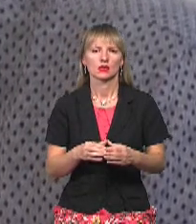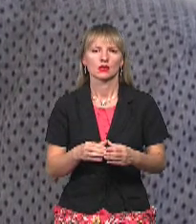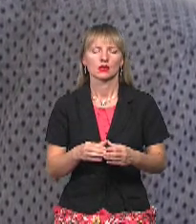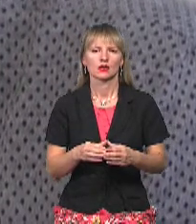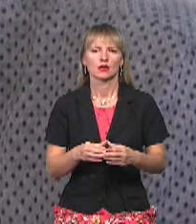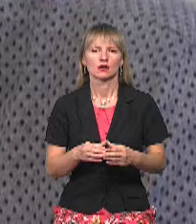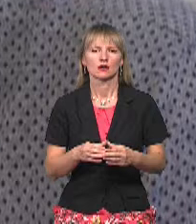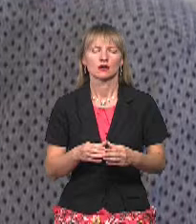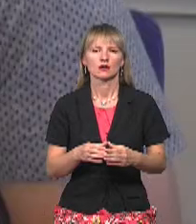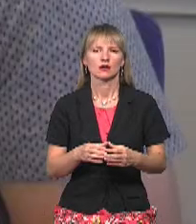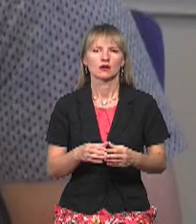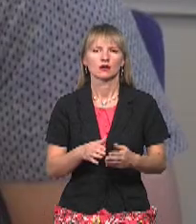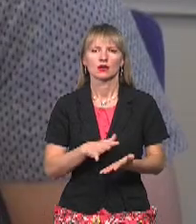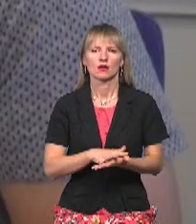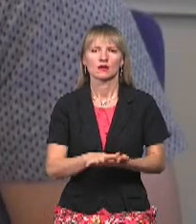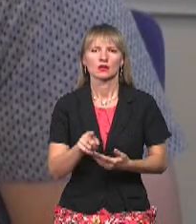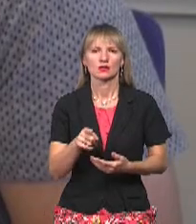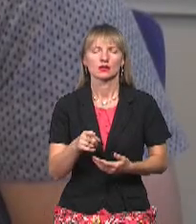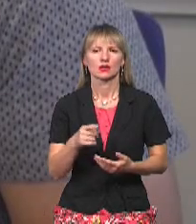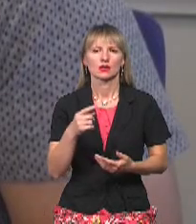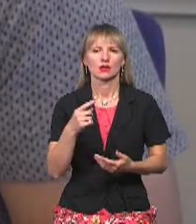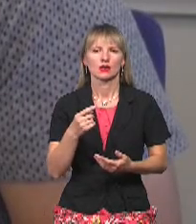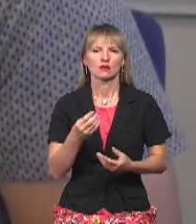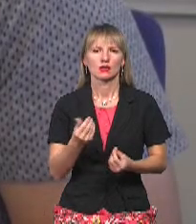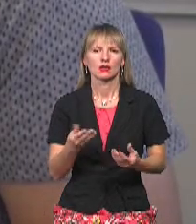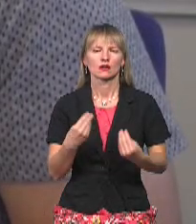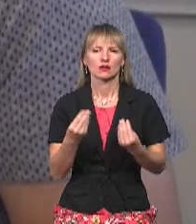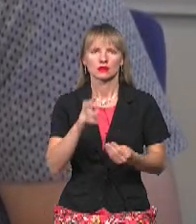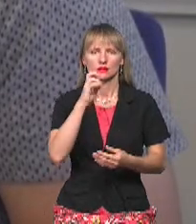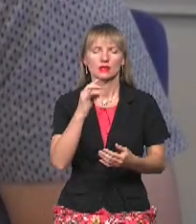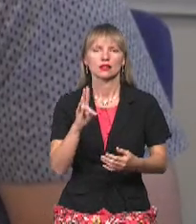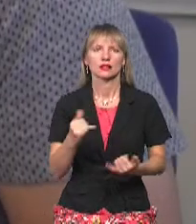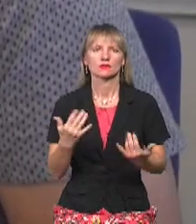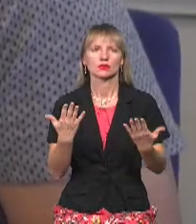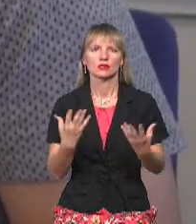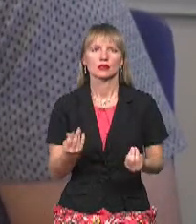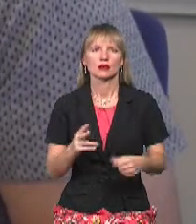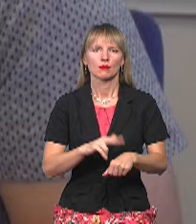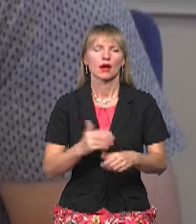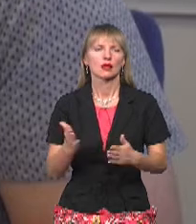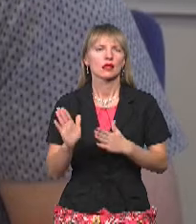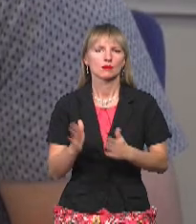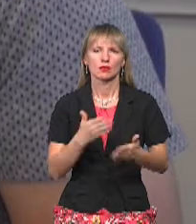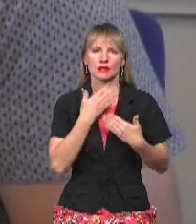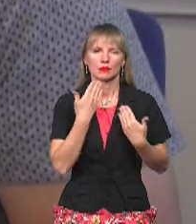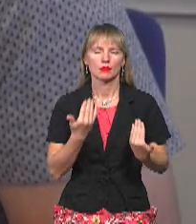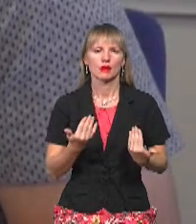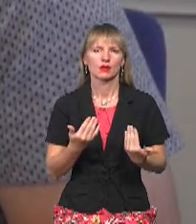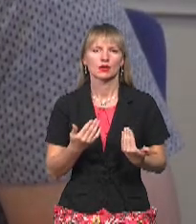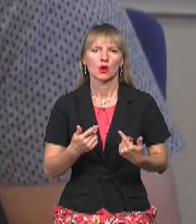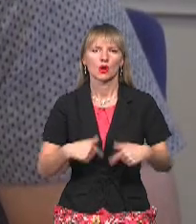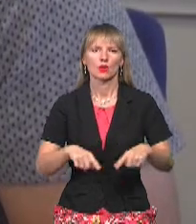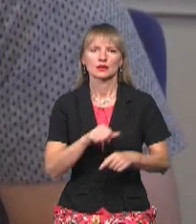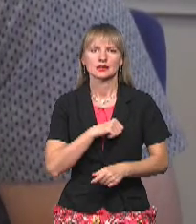які дивляться за порядком. На сьогоднішній день поліція, та яка існує, вона не підпорядкована органам